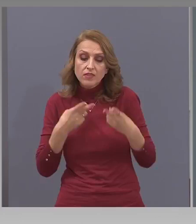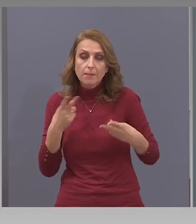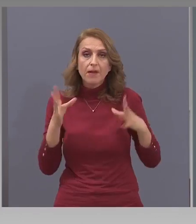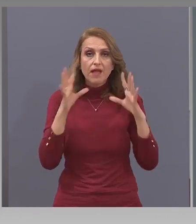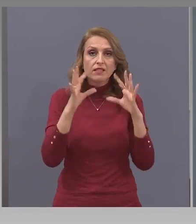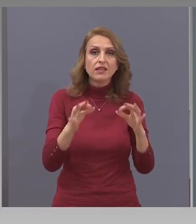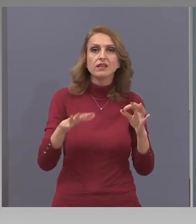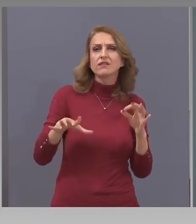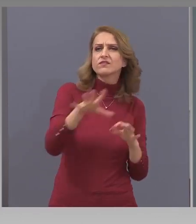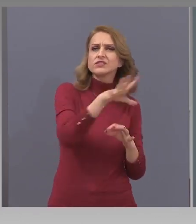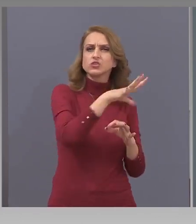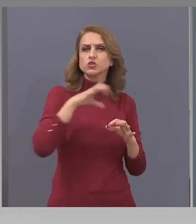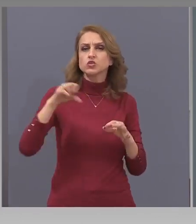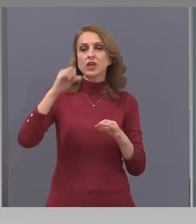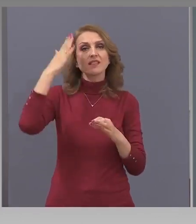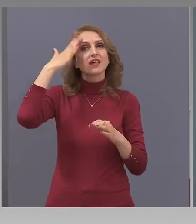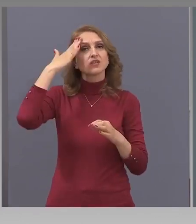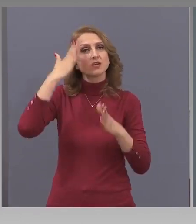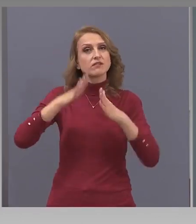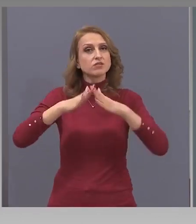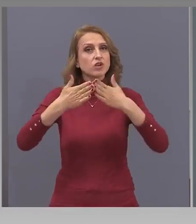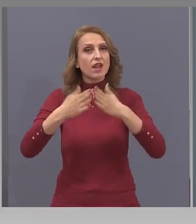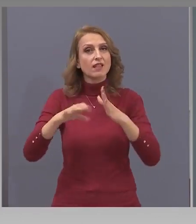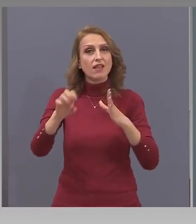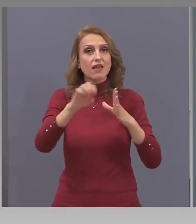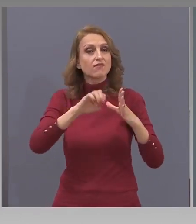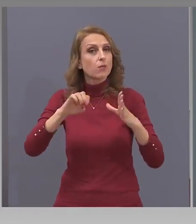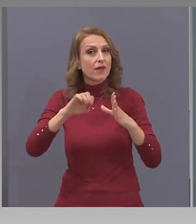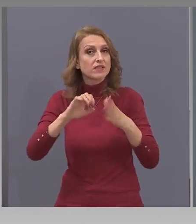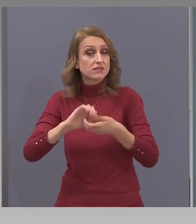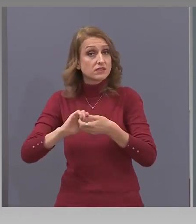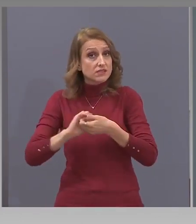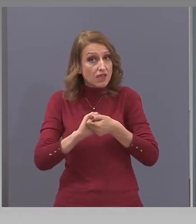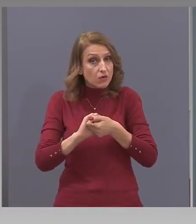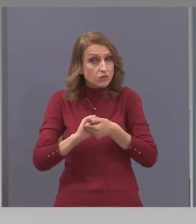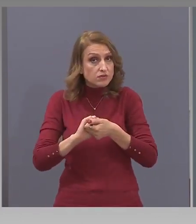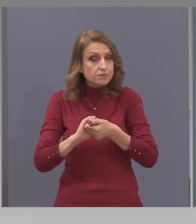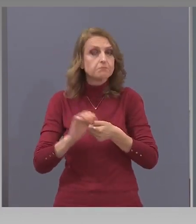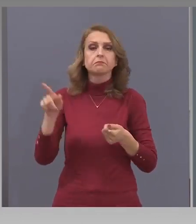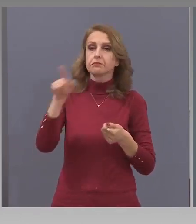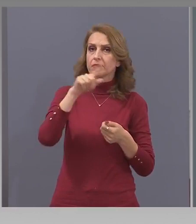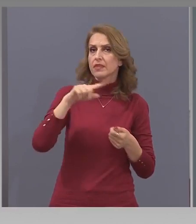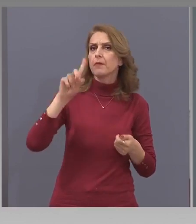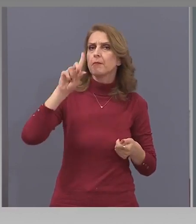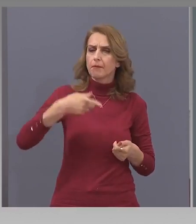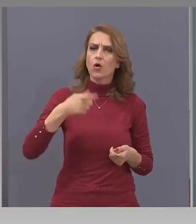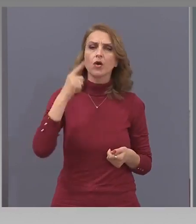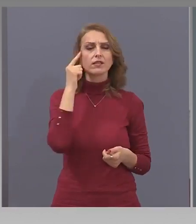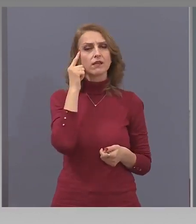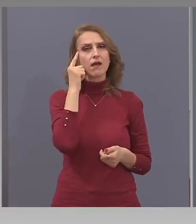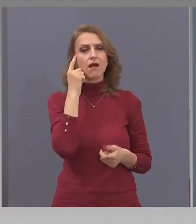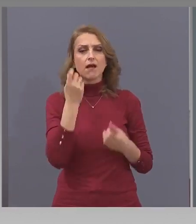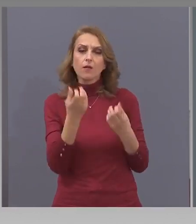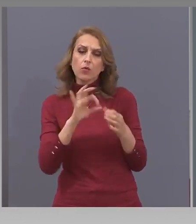държави членки и те могат да се уведомят за режима на